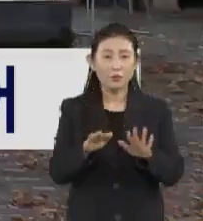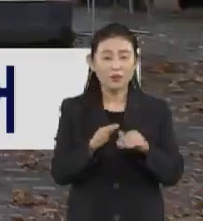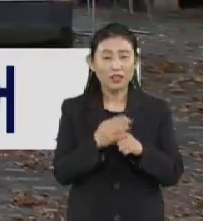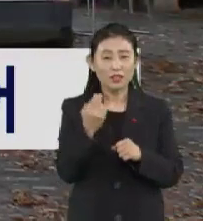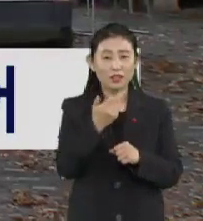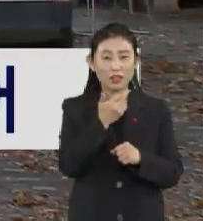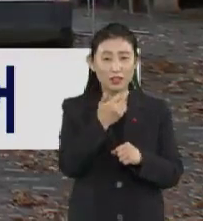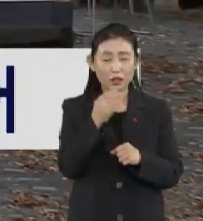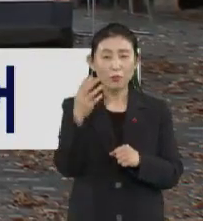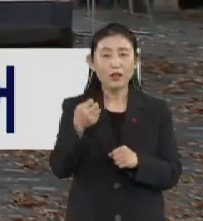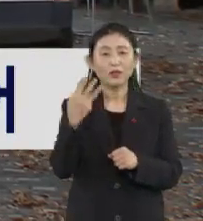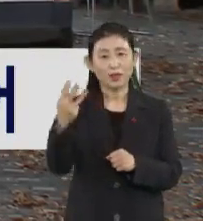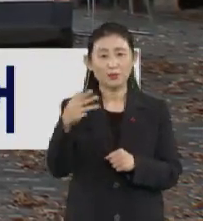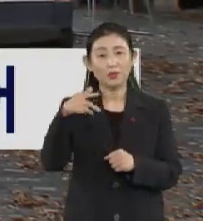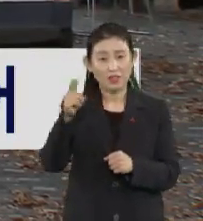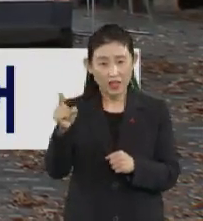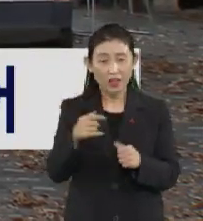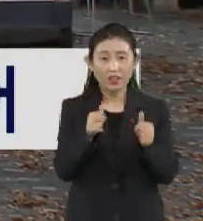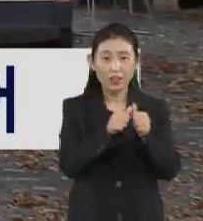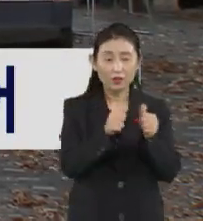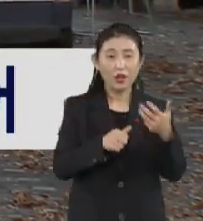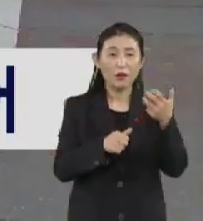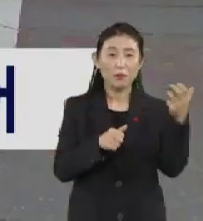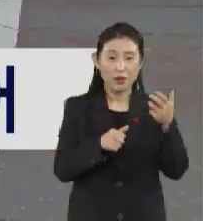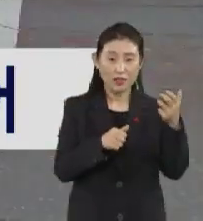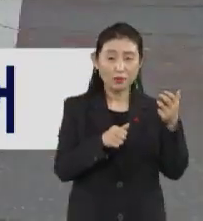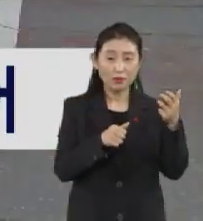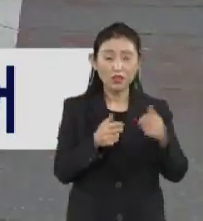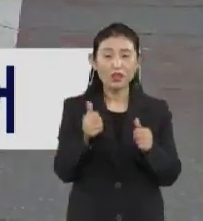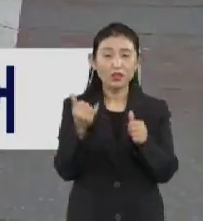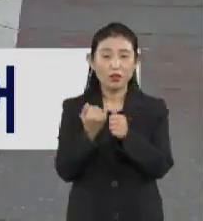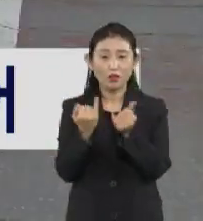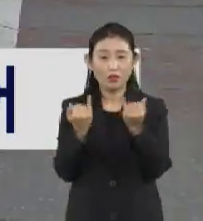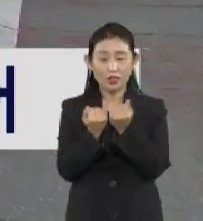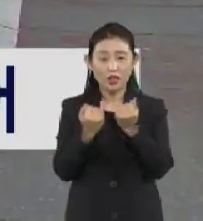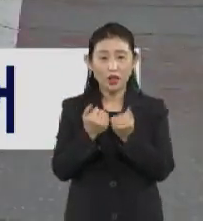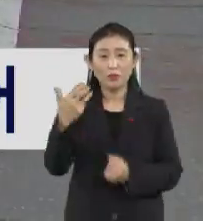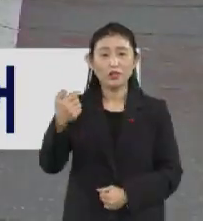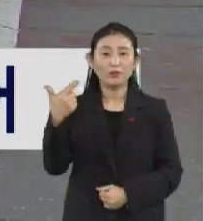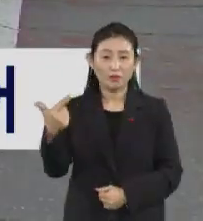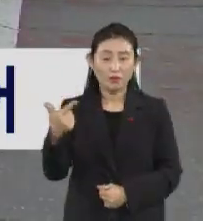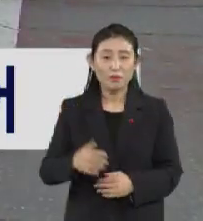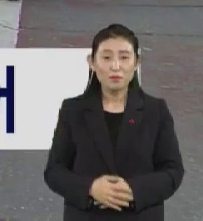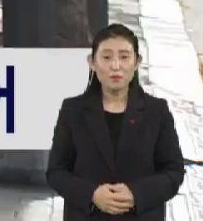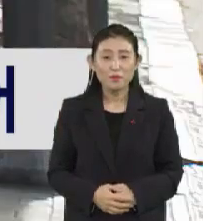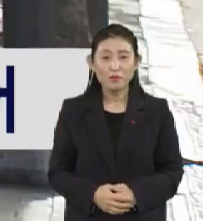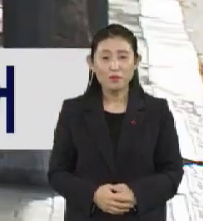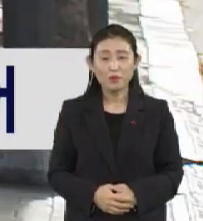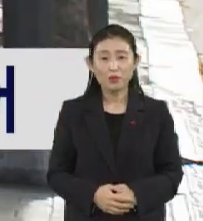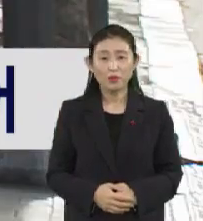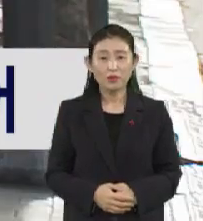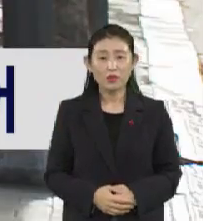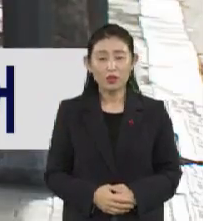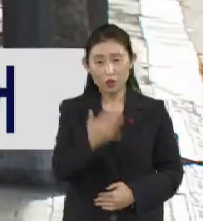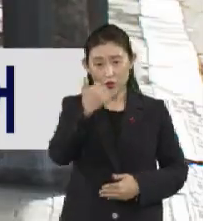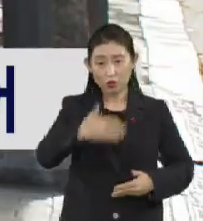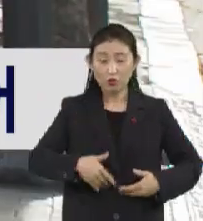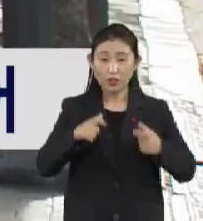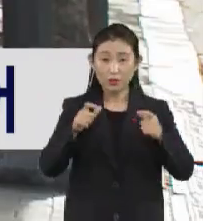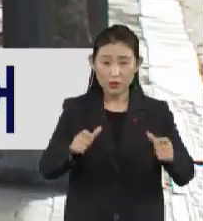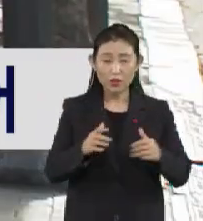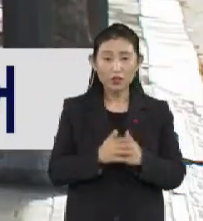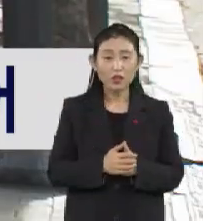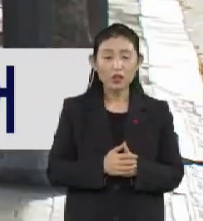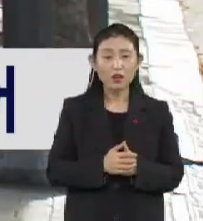증가한 83.5세로 남자가 80.7세, 여자가 86.4세를 기록했습니다. 충남의